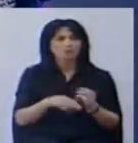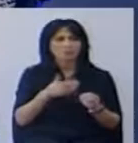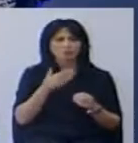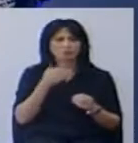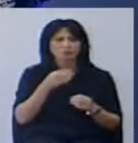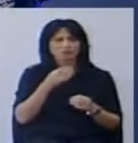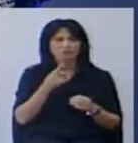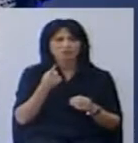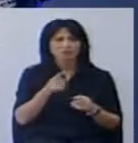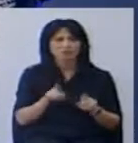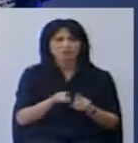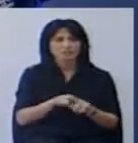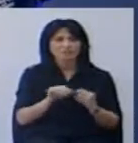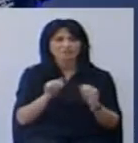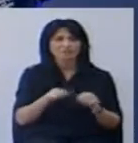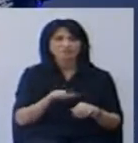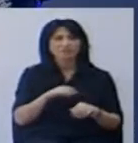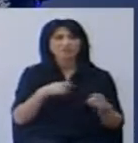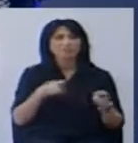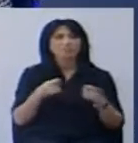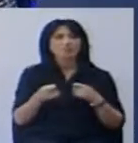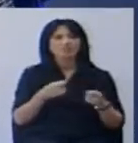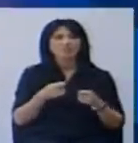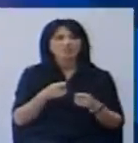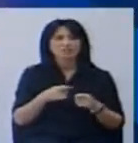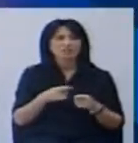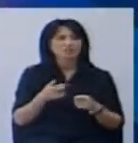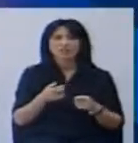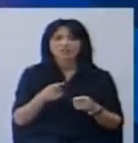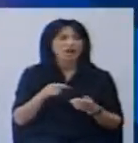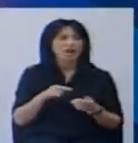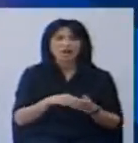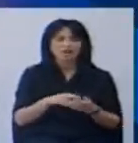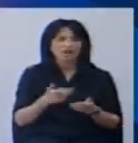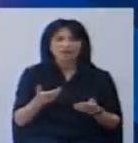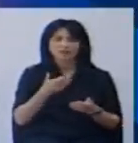მიყვანილი. ჯერ ერთი და ასეთ ფორმატში თვითმართველობა არ გამოვიდა ჯანსაღი.